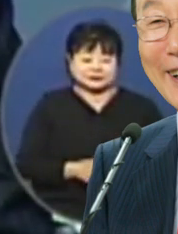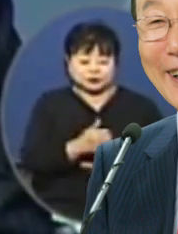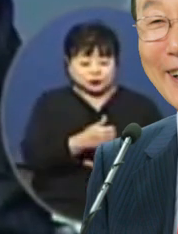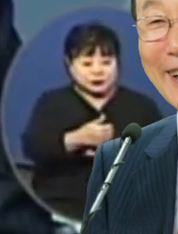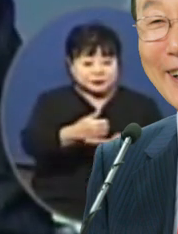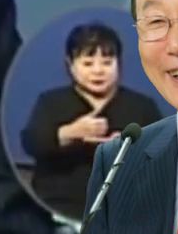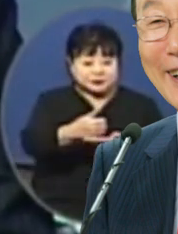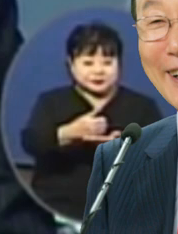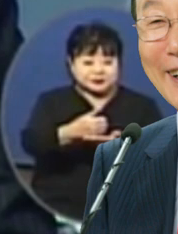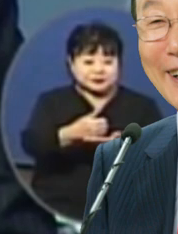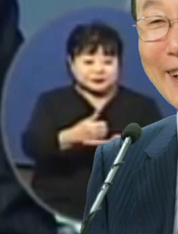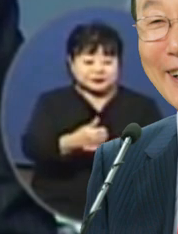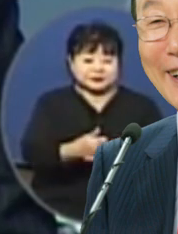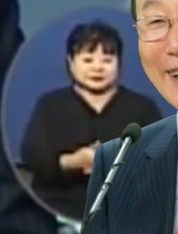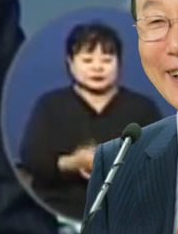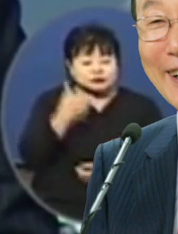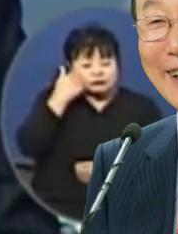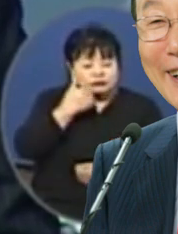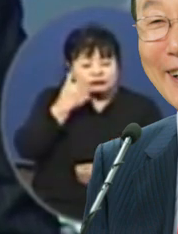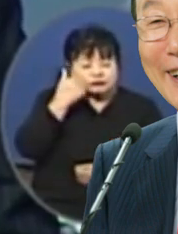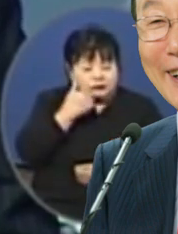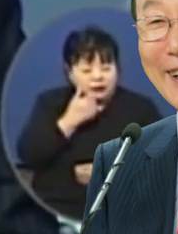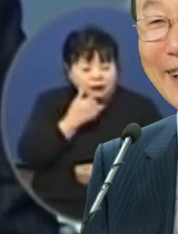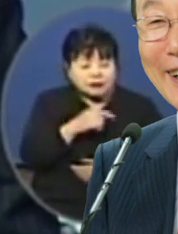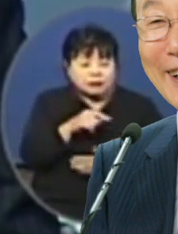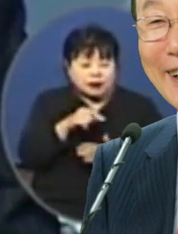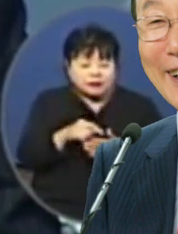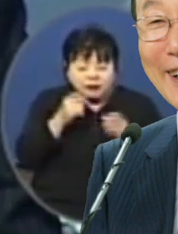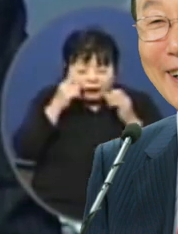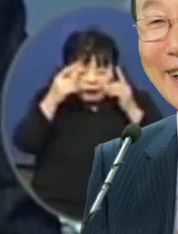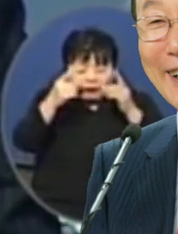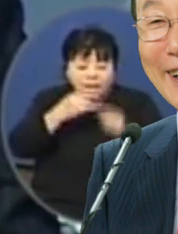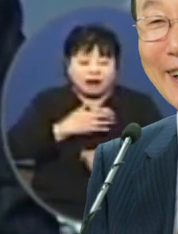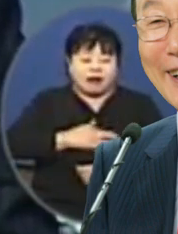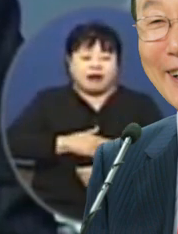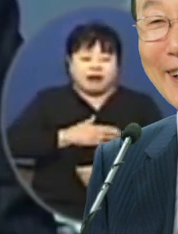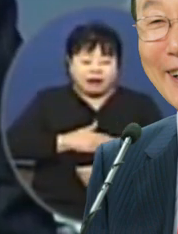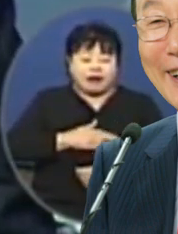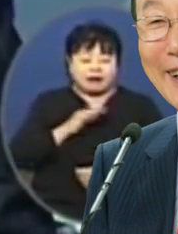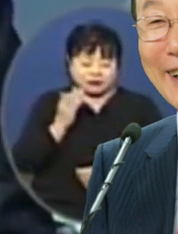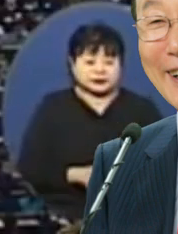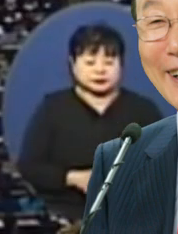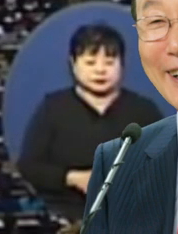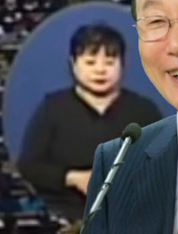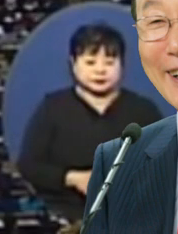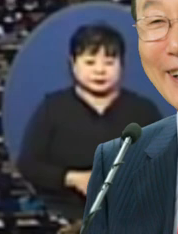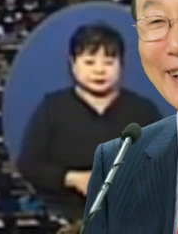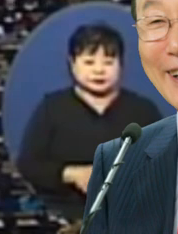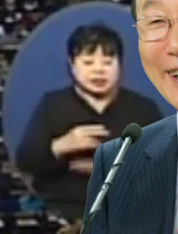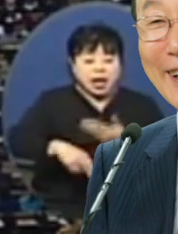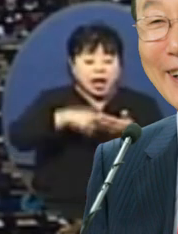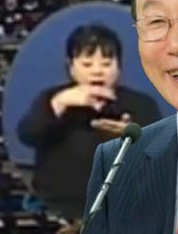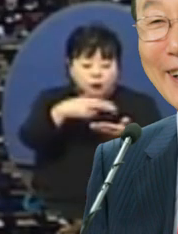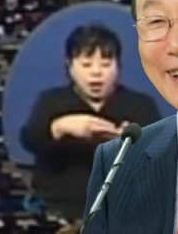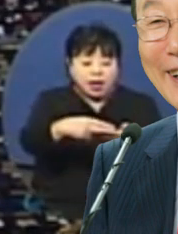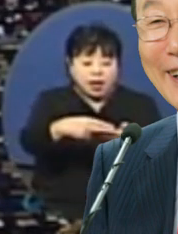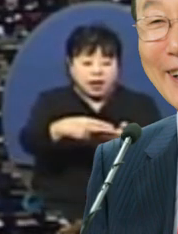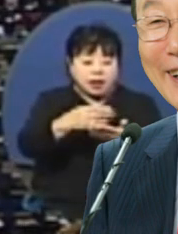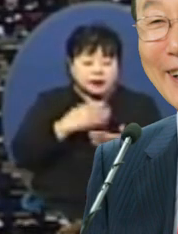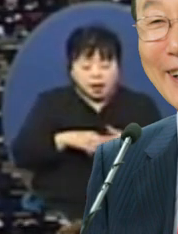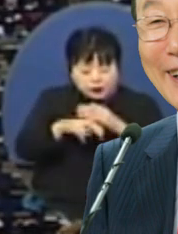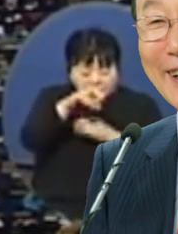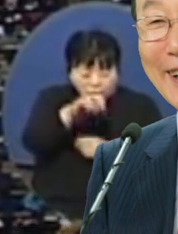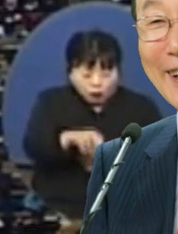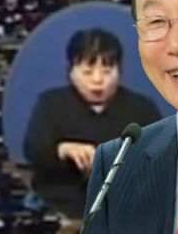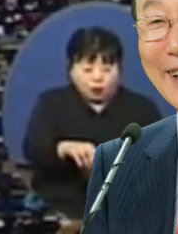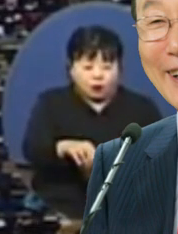주님이 어떠한 분이신가를 마음속에 깨달아 알고 나가야 합니다. 야훼는 나의